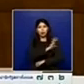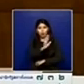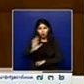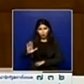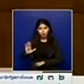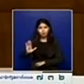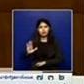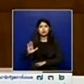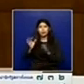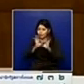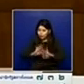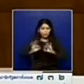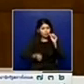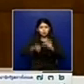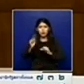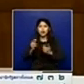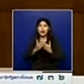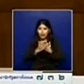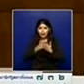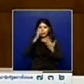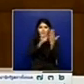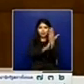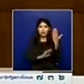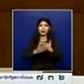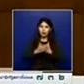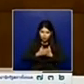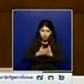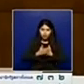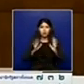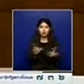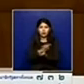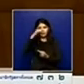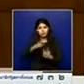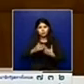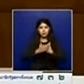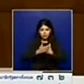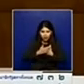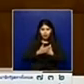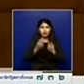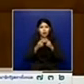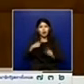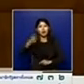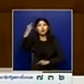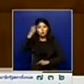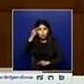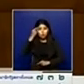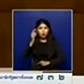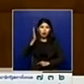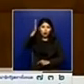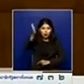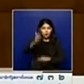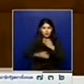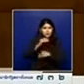งรักชาติรักวัฒนธรรมรักร่างเหง้าและคุณค่าของความเป็นไทยแต่เดียวกันเราก็รู้ว่าเราต้องการอนาคตที่ดีสำหรับประ